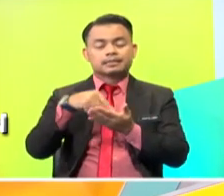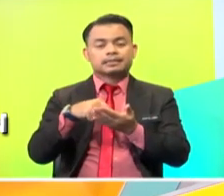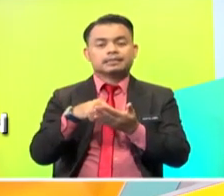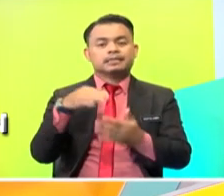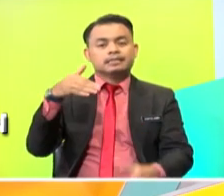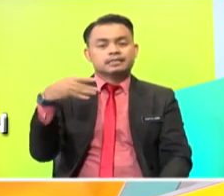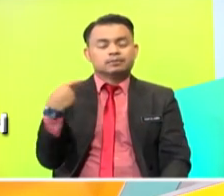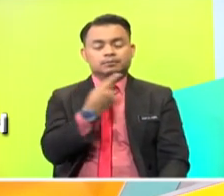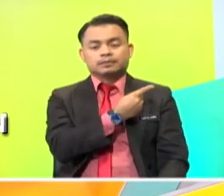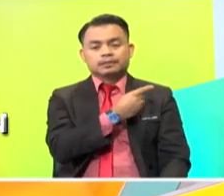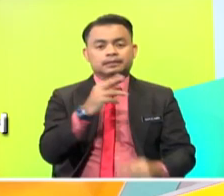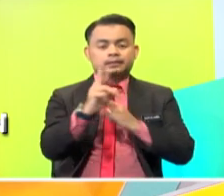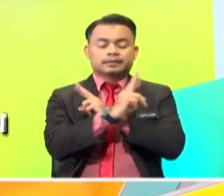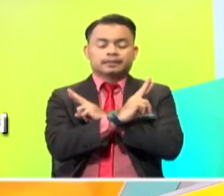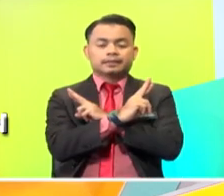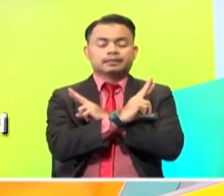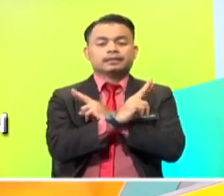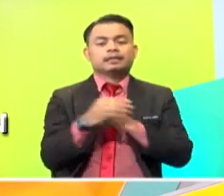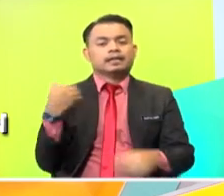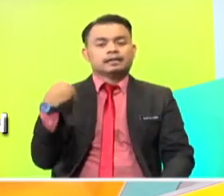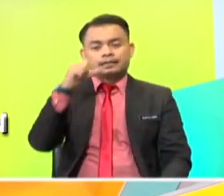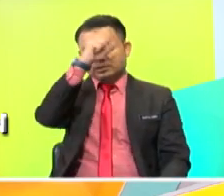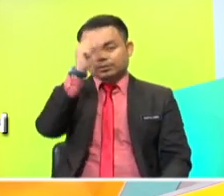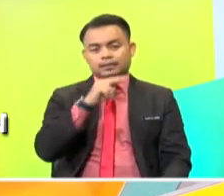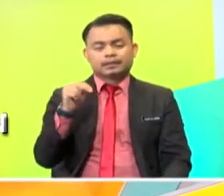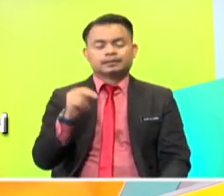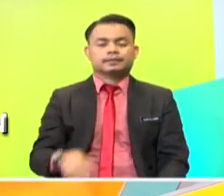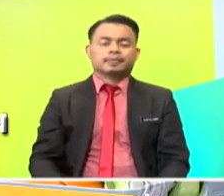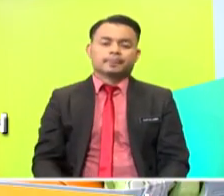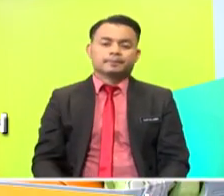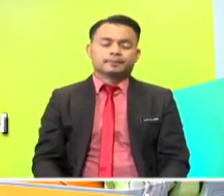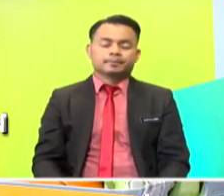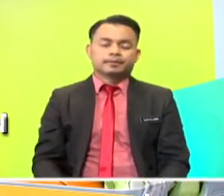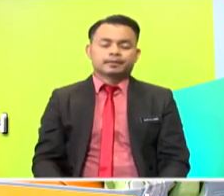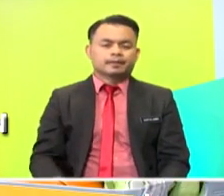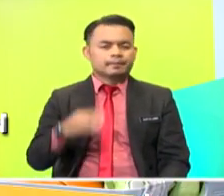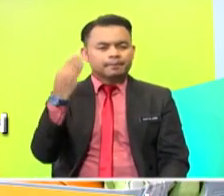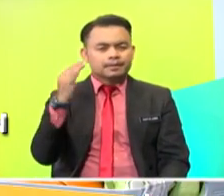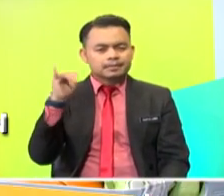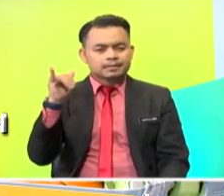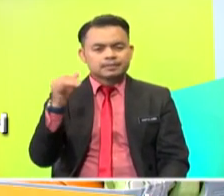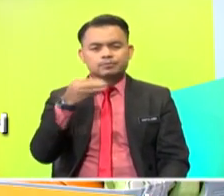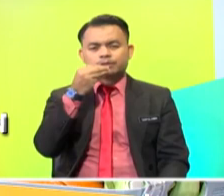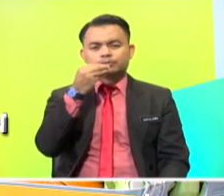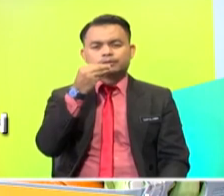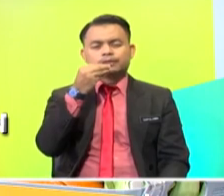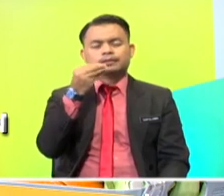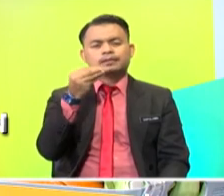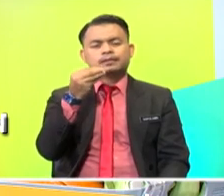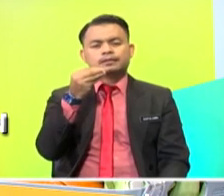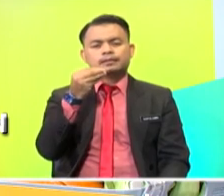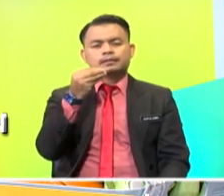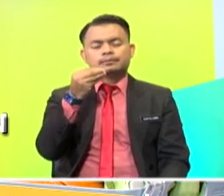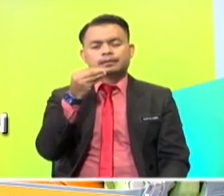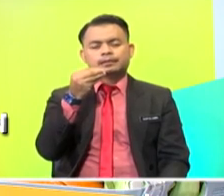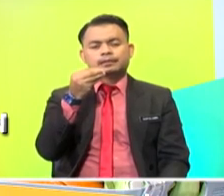kita berhak Saya ada satu soalan yang sangat penting sego eh biasanya kamu demure kalau dia makan roti ke ataupun